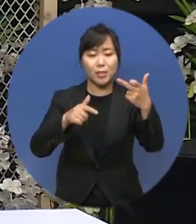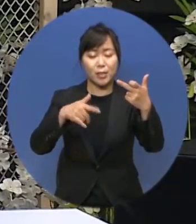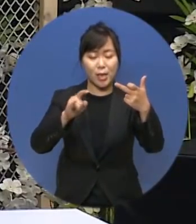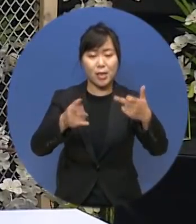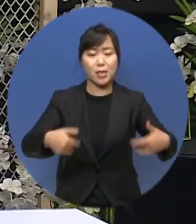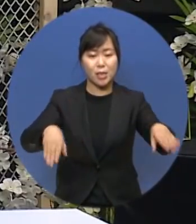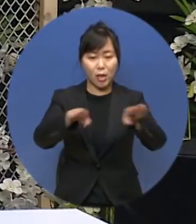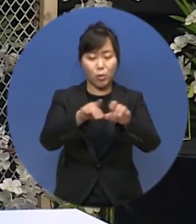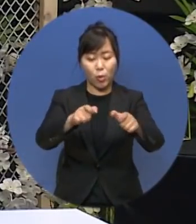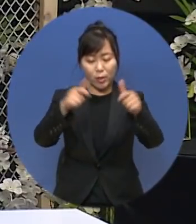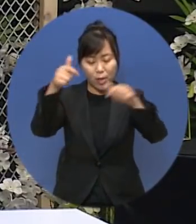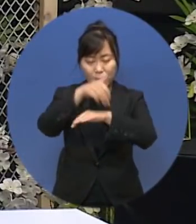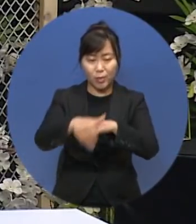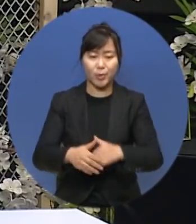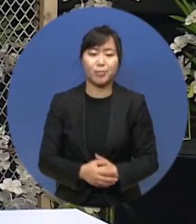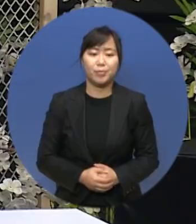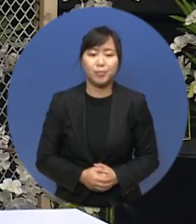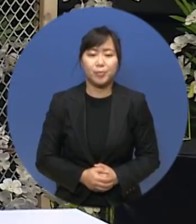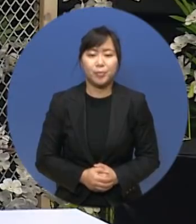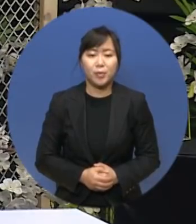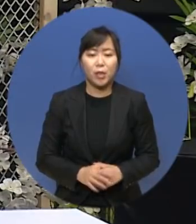기관으로 확대할 예정입니다.